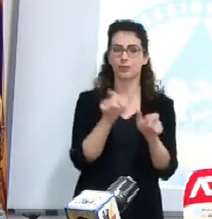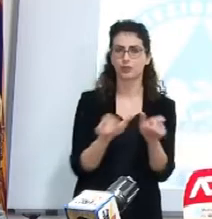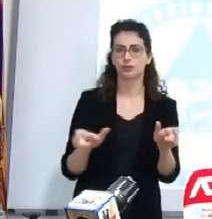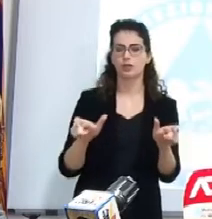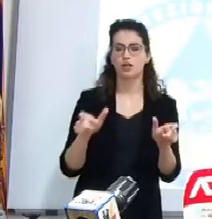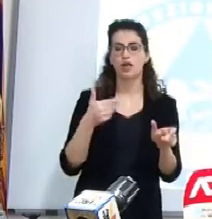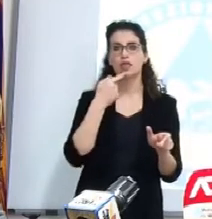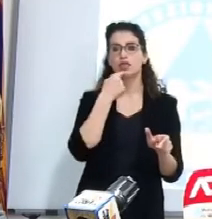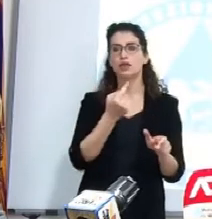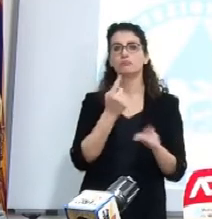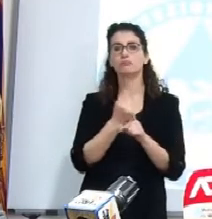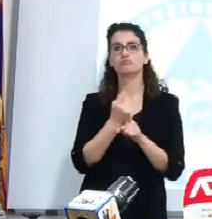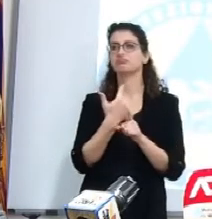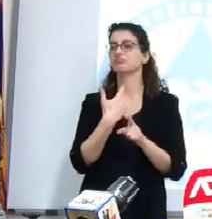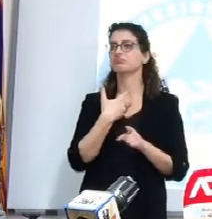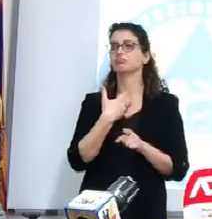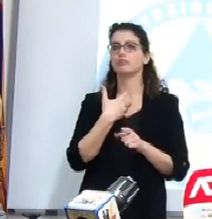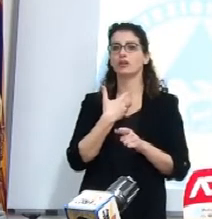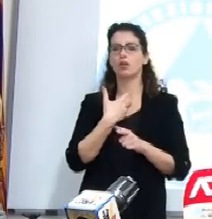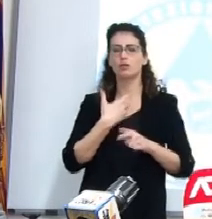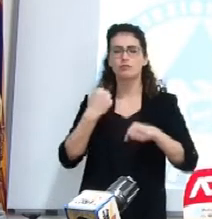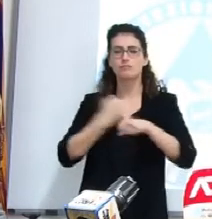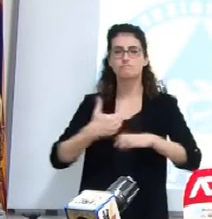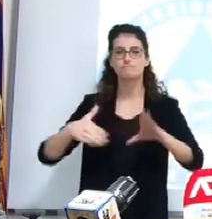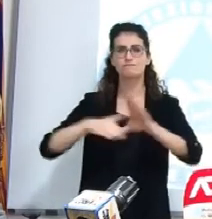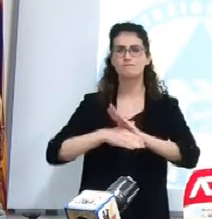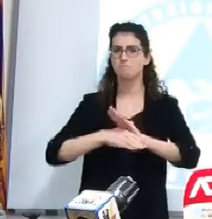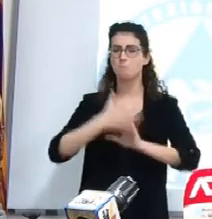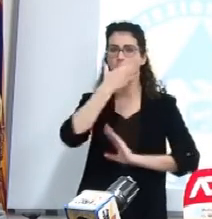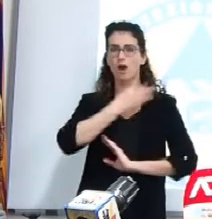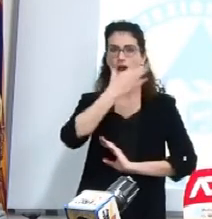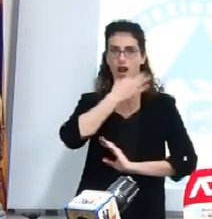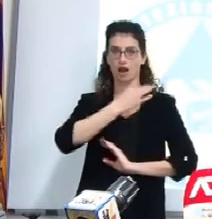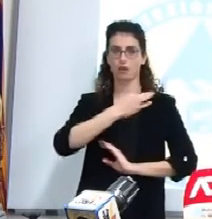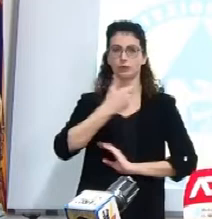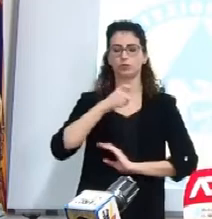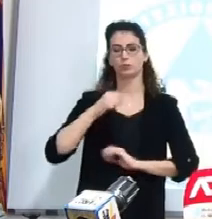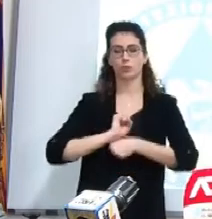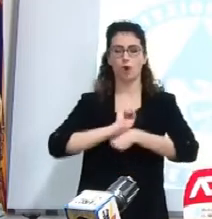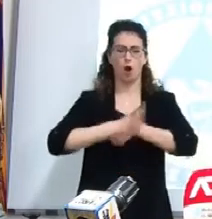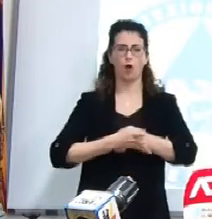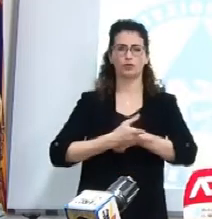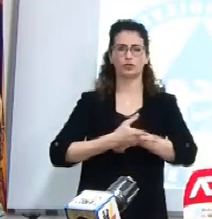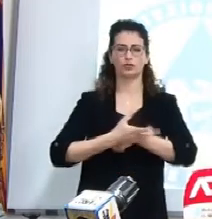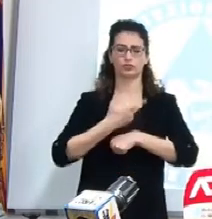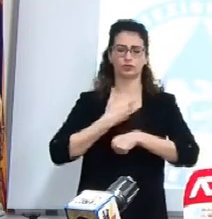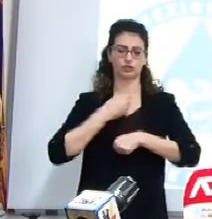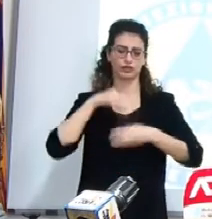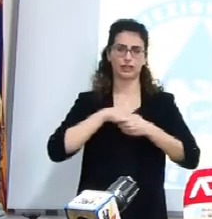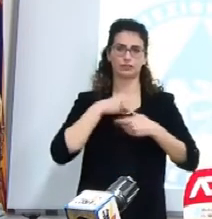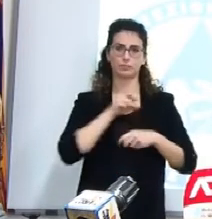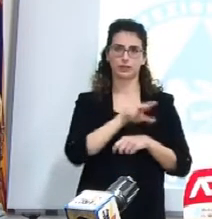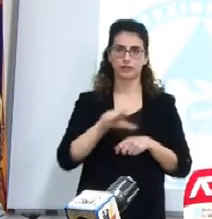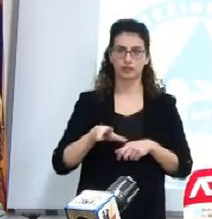lavoro di squadra perché quello che è poi uno dei tanti messaggi del covip l'ospedale che lavora con la